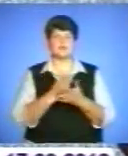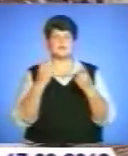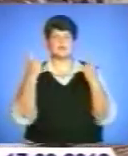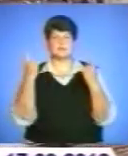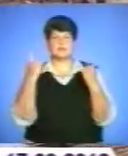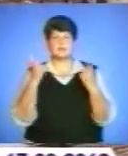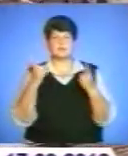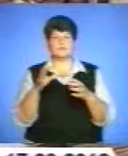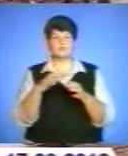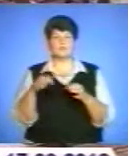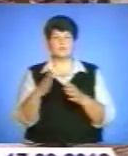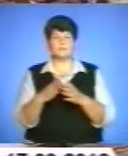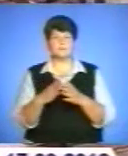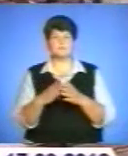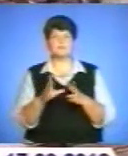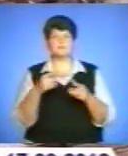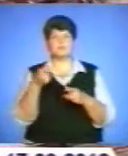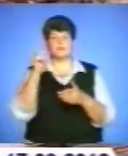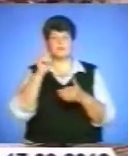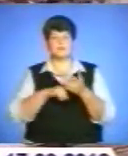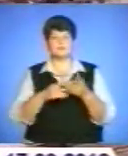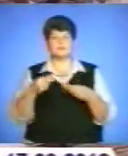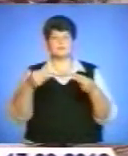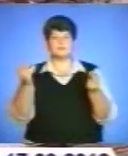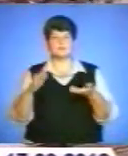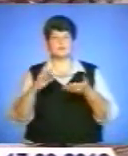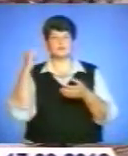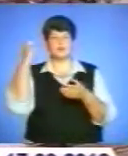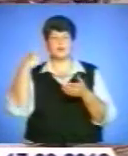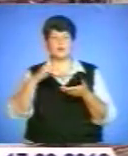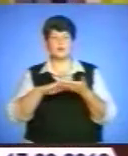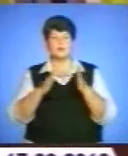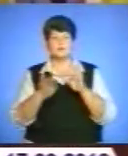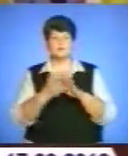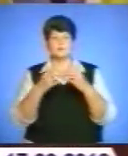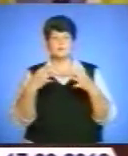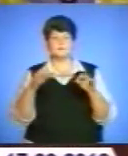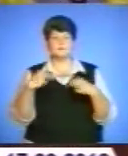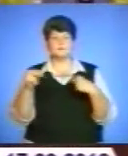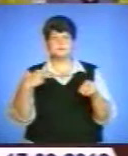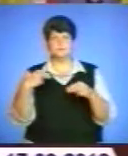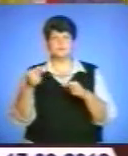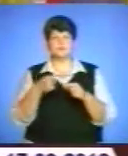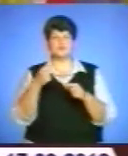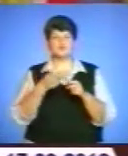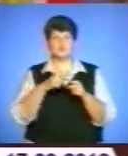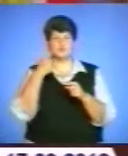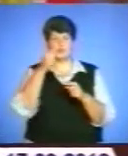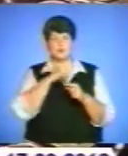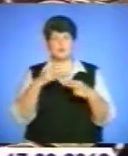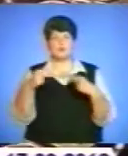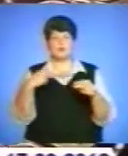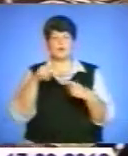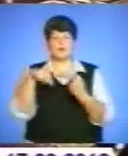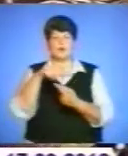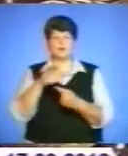вузлом. Сподіваються Янукович на підписання з Туреччиною угоди про вільну торгівлю. Цього року товарообіг між країнами становив 6,5 мільярдів